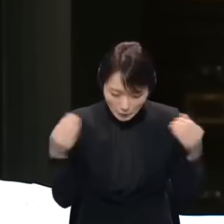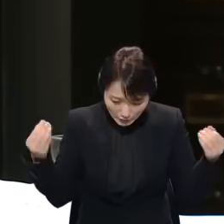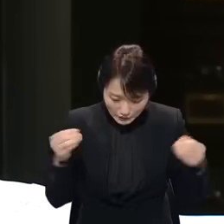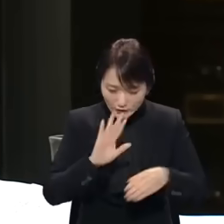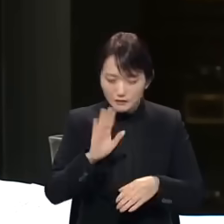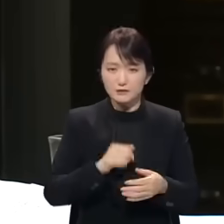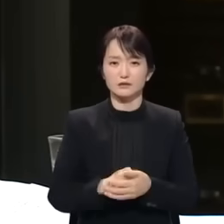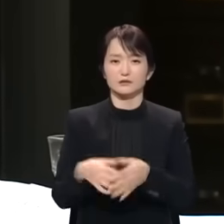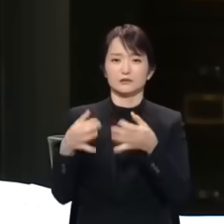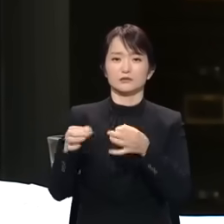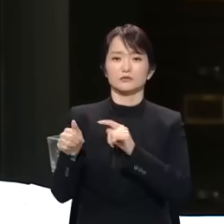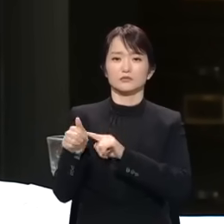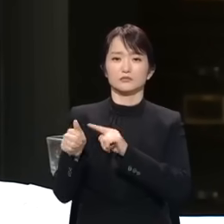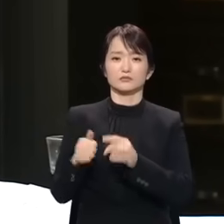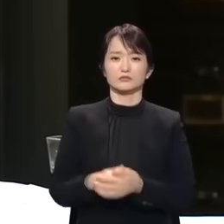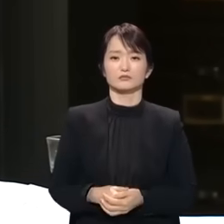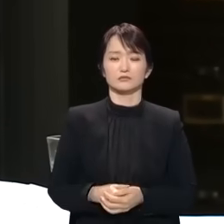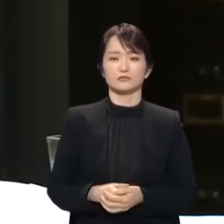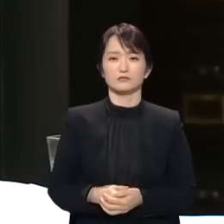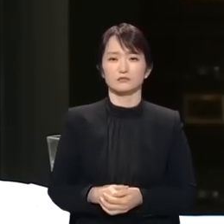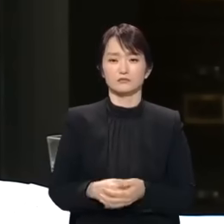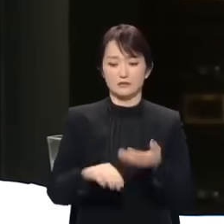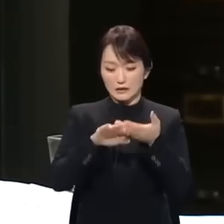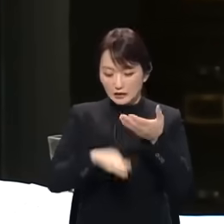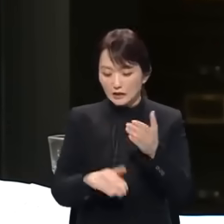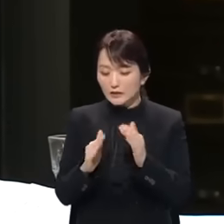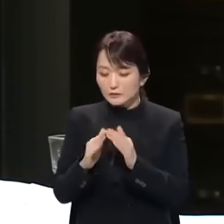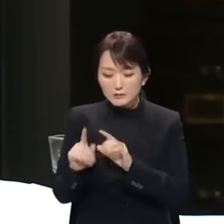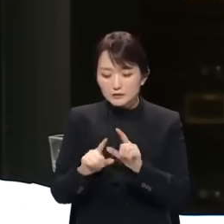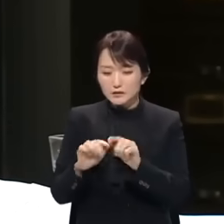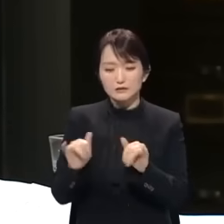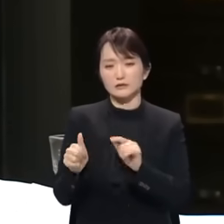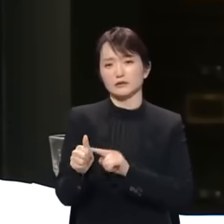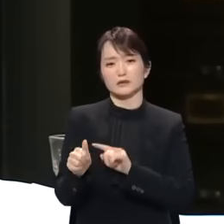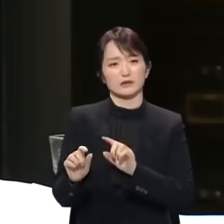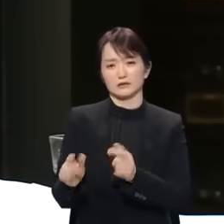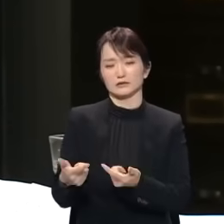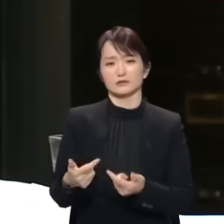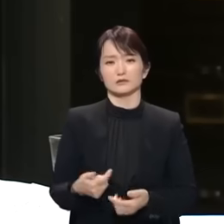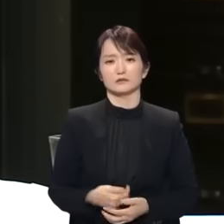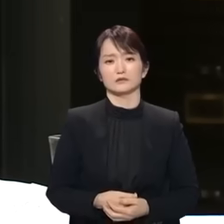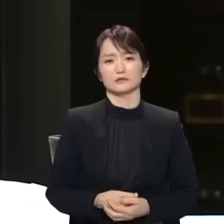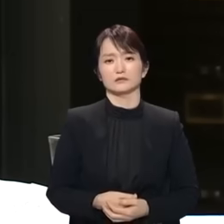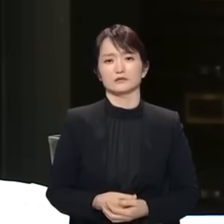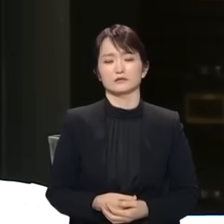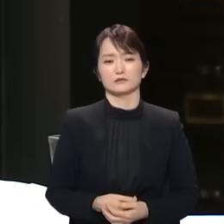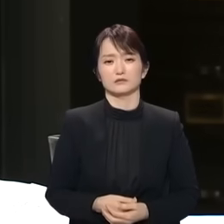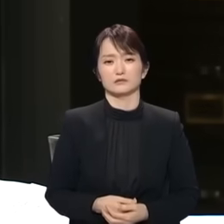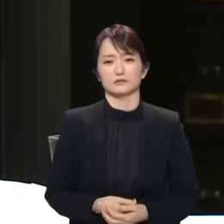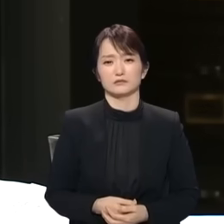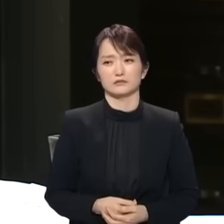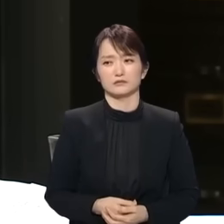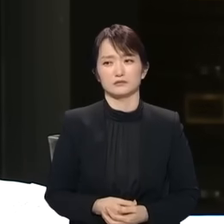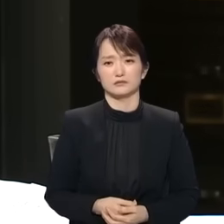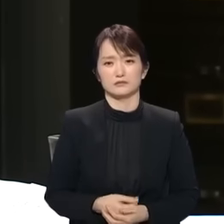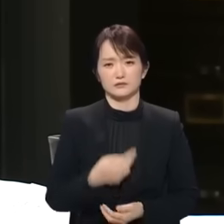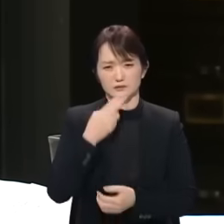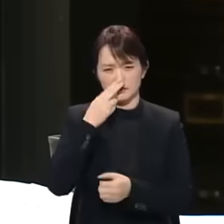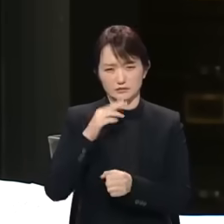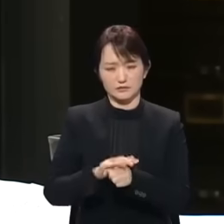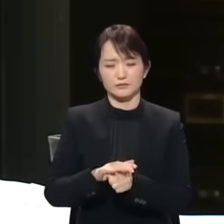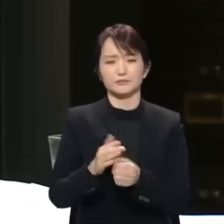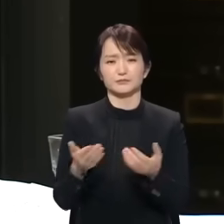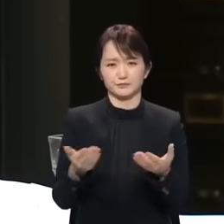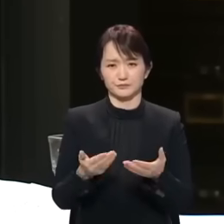정작이 김모라 자요 그 집에 살사는 놈도 아니었어요 어 이 이게 그러니까 정말 어처구니가